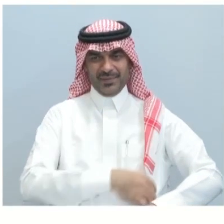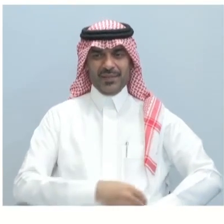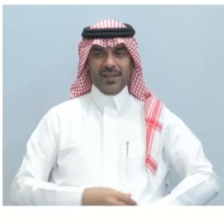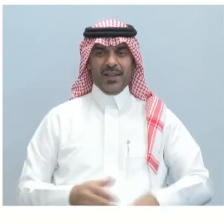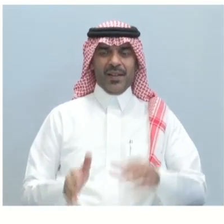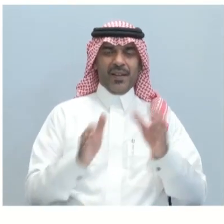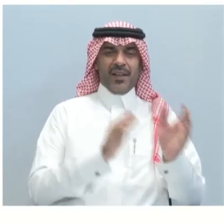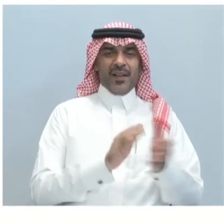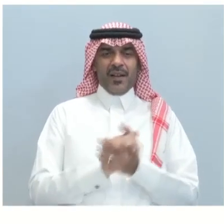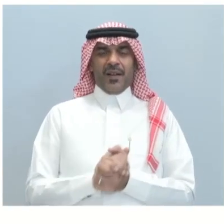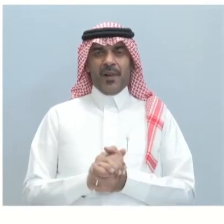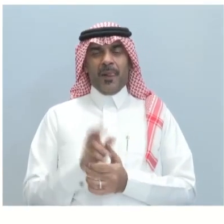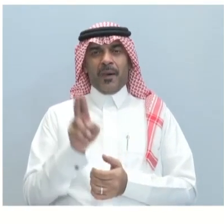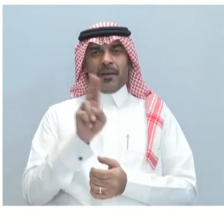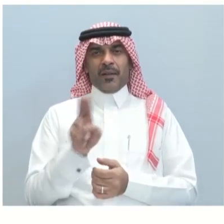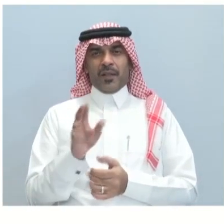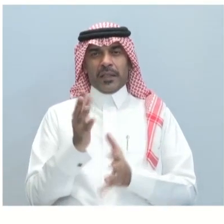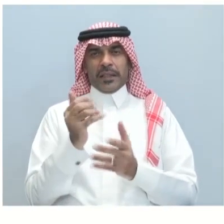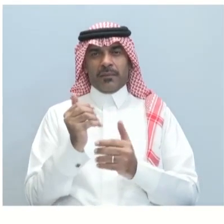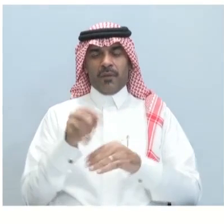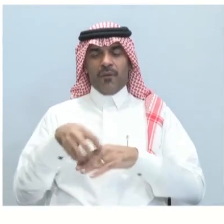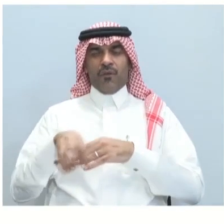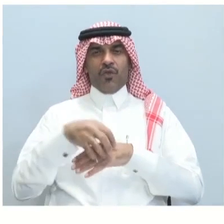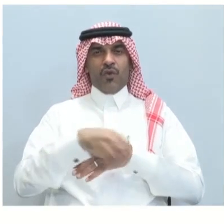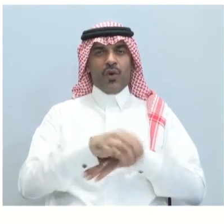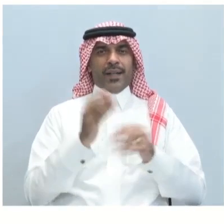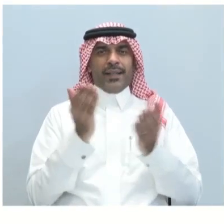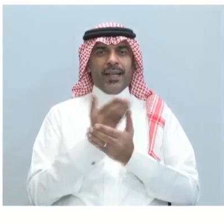اذكروا واذكريه ابرز فروع الدراسات الاجتماعيه